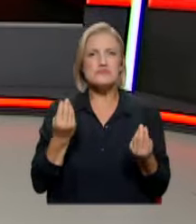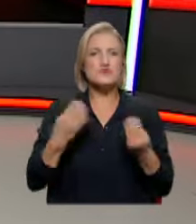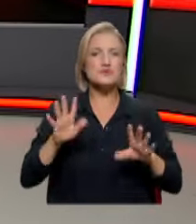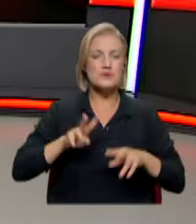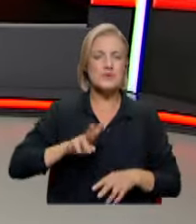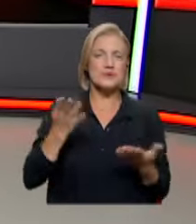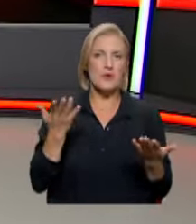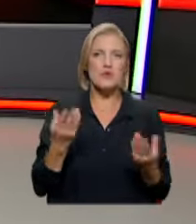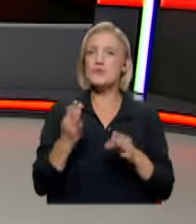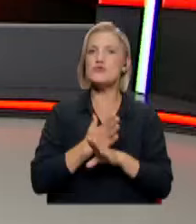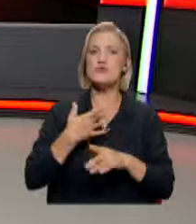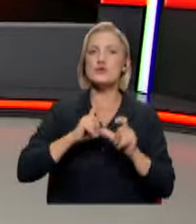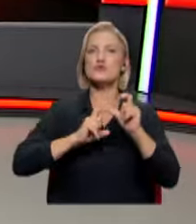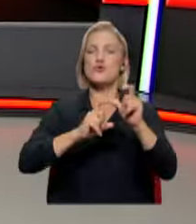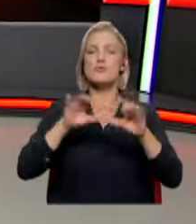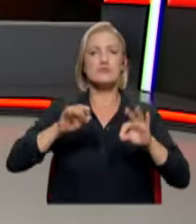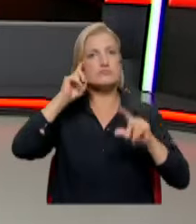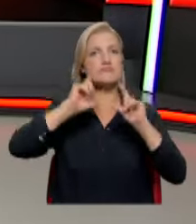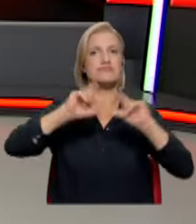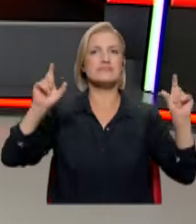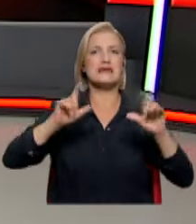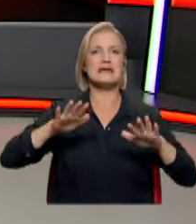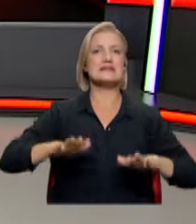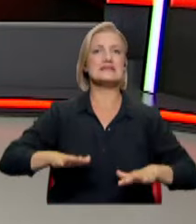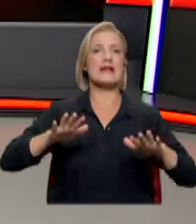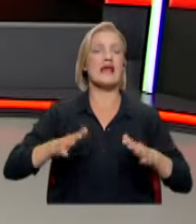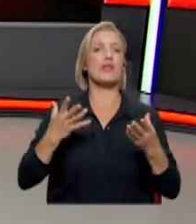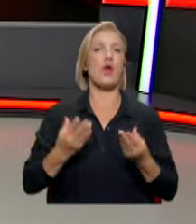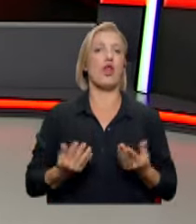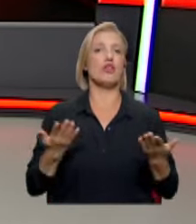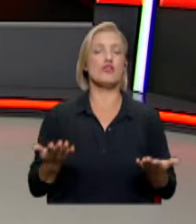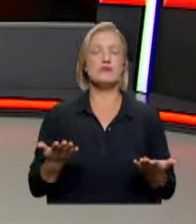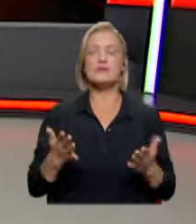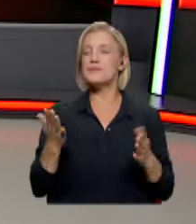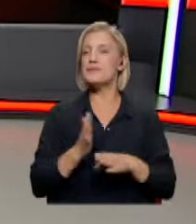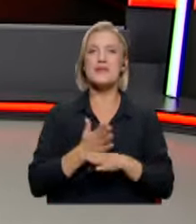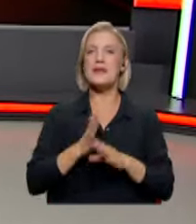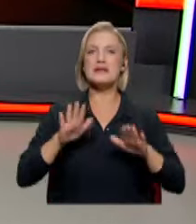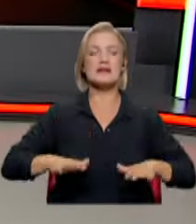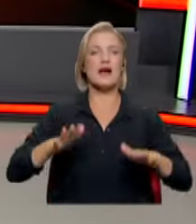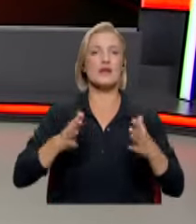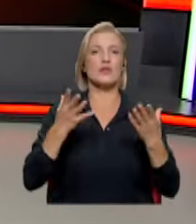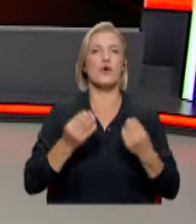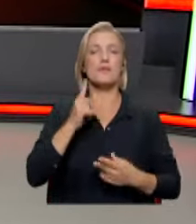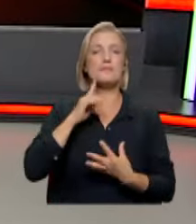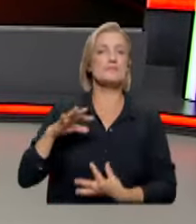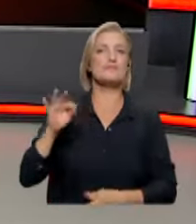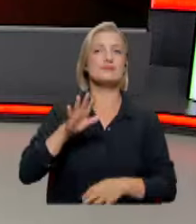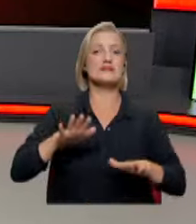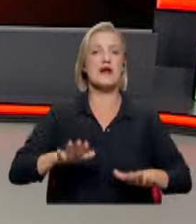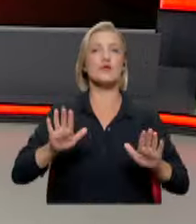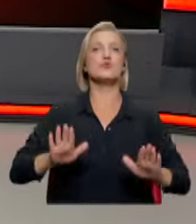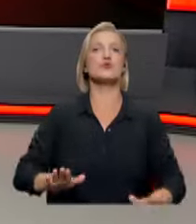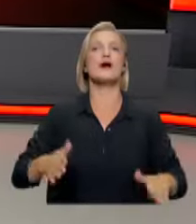mu? Niye soruyorum bunu? Çünkü bugünün tabelası sakin ol. Neden sakin ol? Birileri sakin